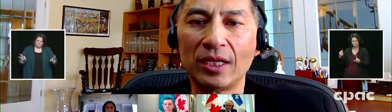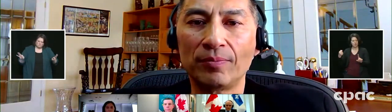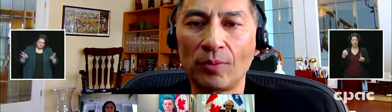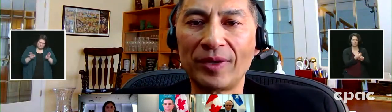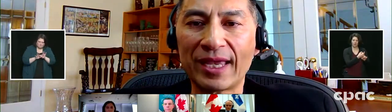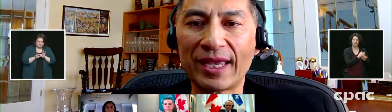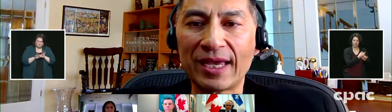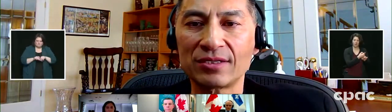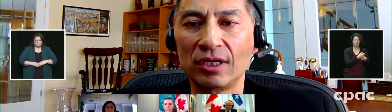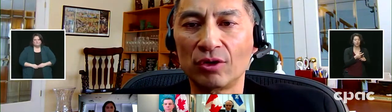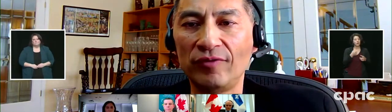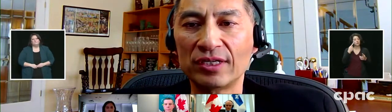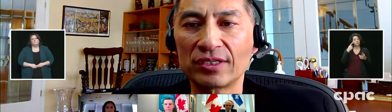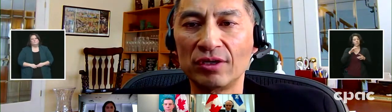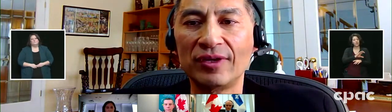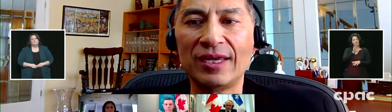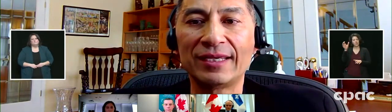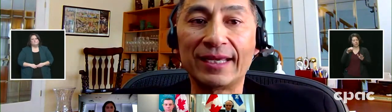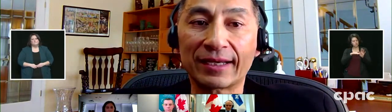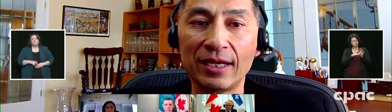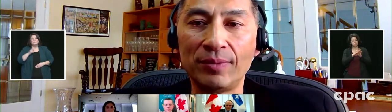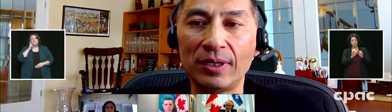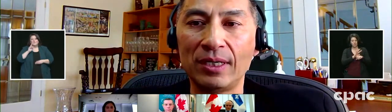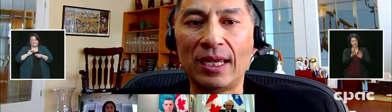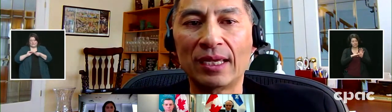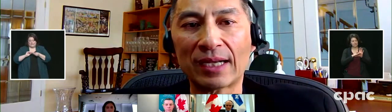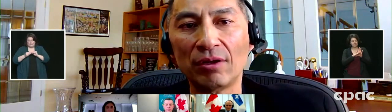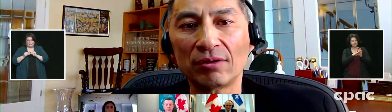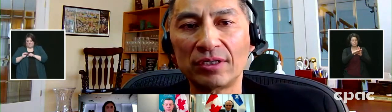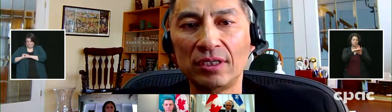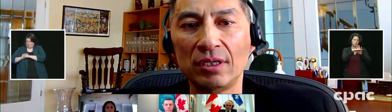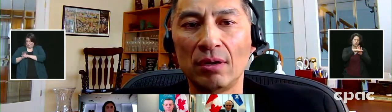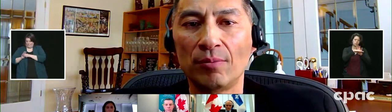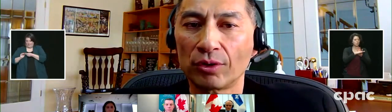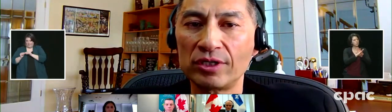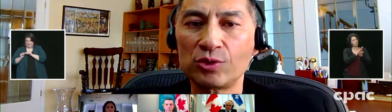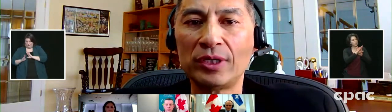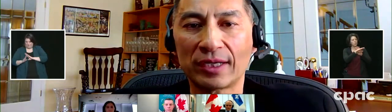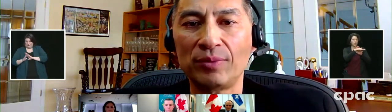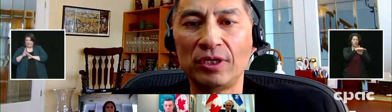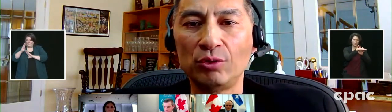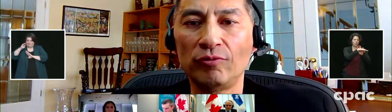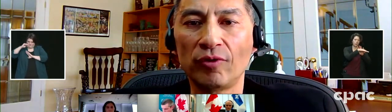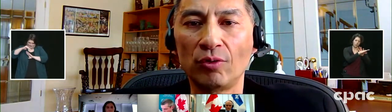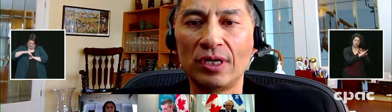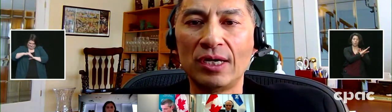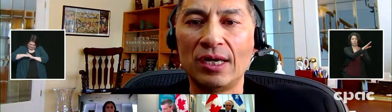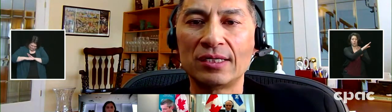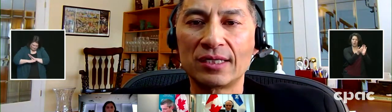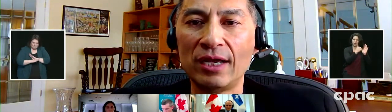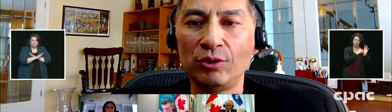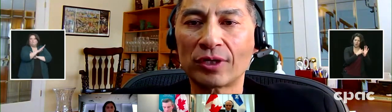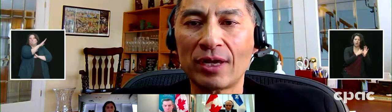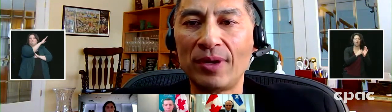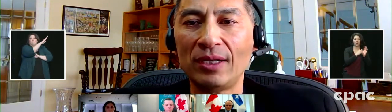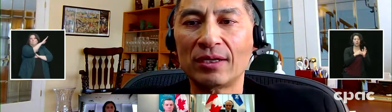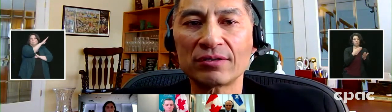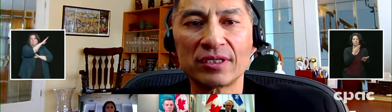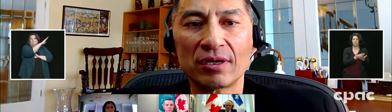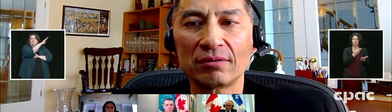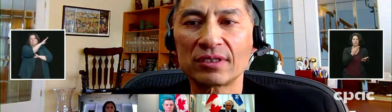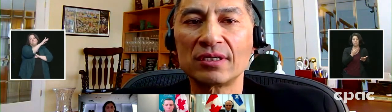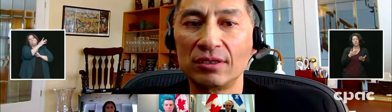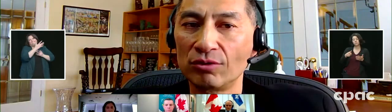courbe de la propagation de la COVID-19 qui grimpe et ralentit pour ensuite grimper de nouveau, cela nous rappelle